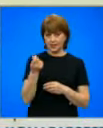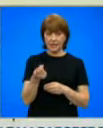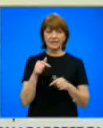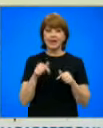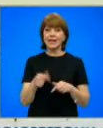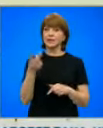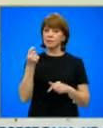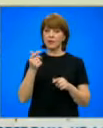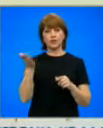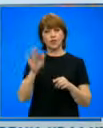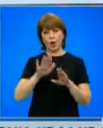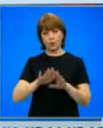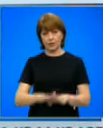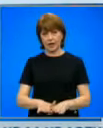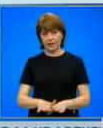тези пари ще останат.